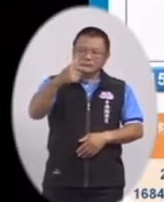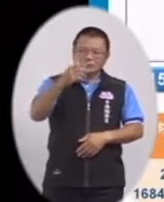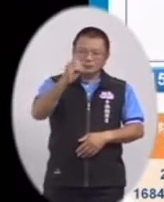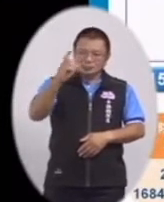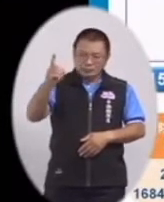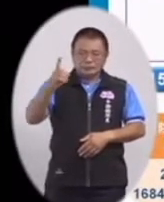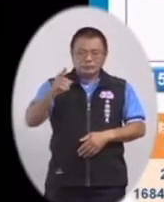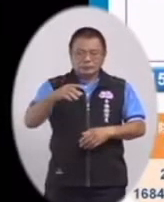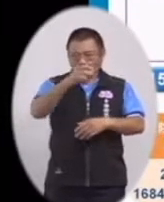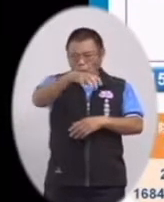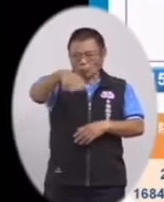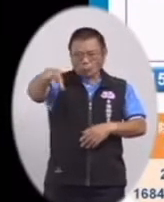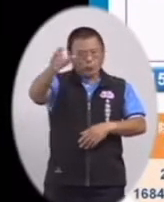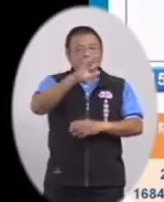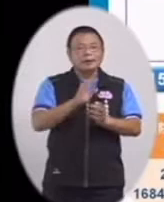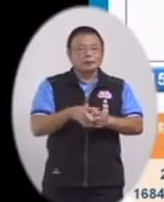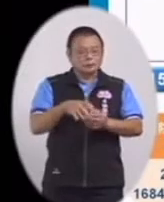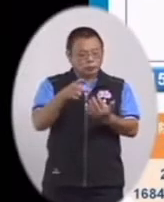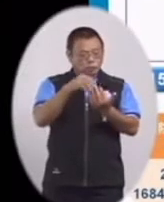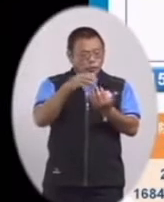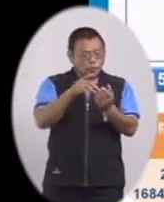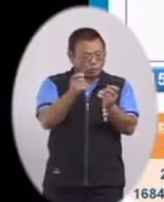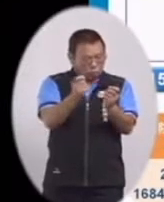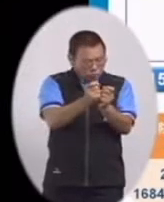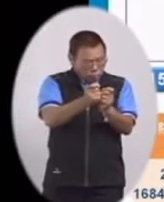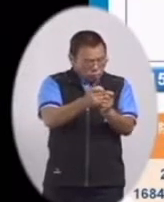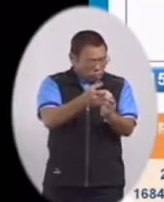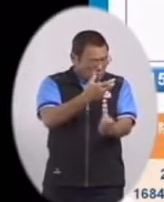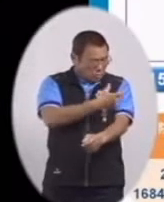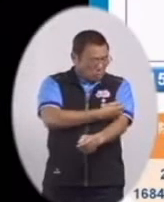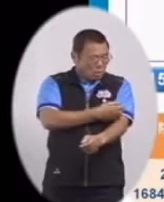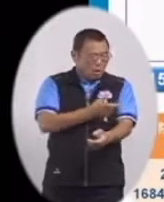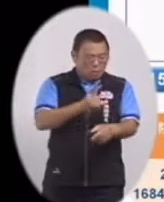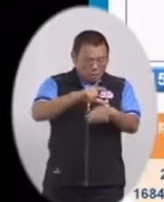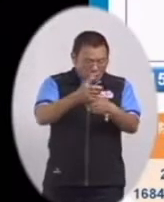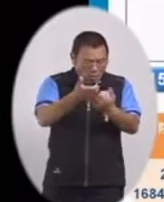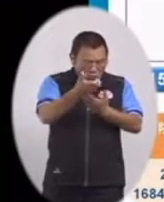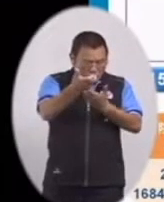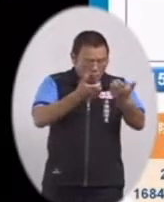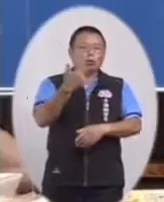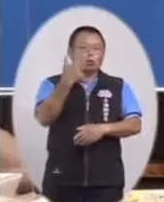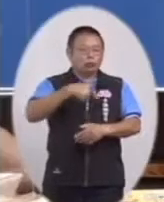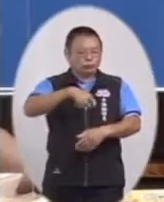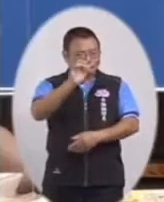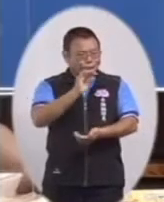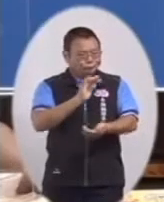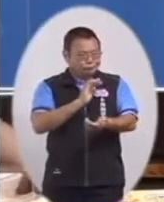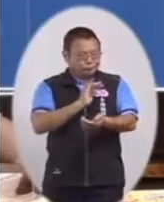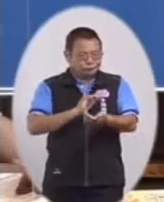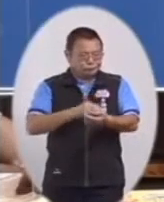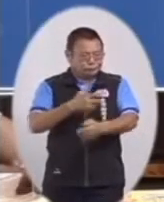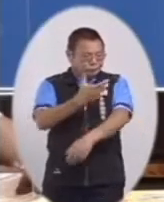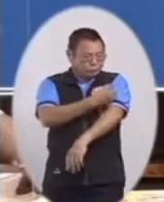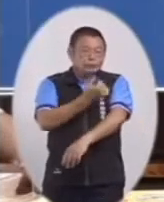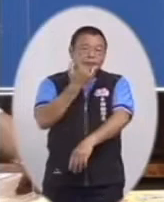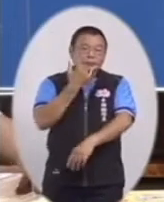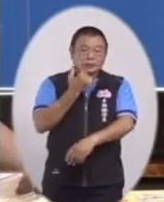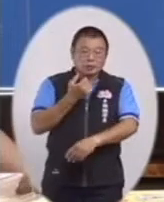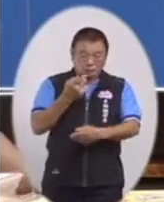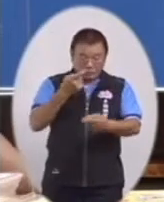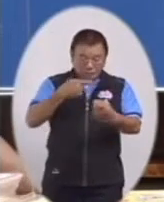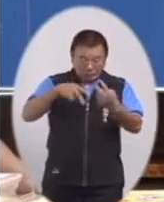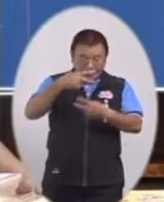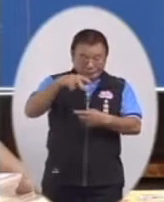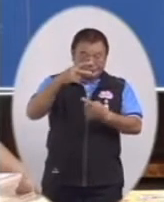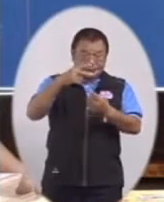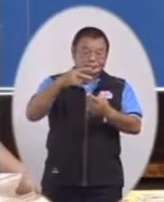1,601个场次，我们可以选择就近来施打，区分时段，避免群聚。好，你第二轮预约之后